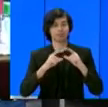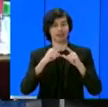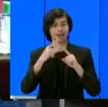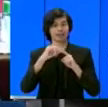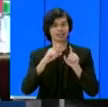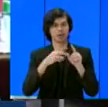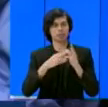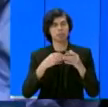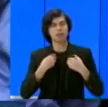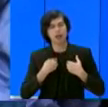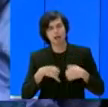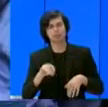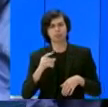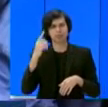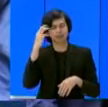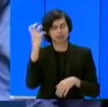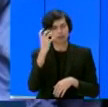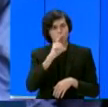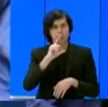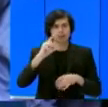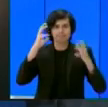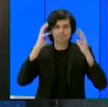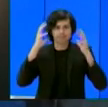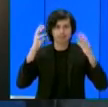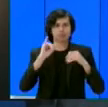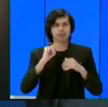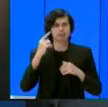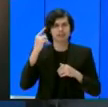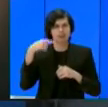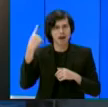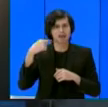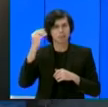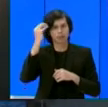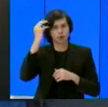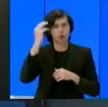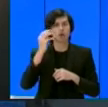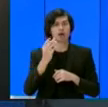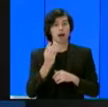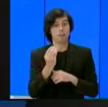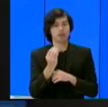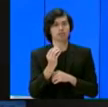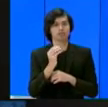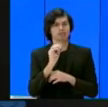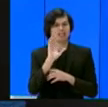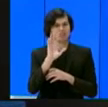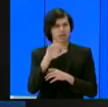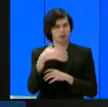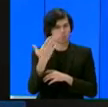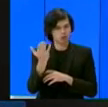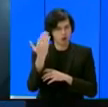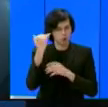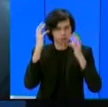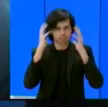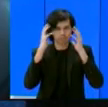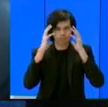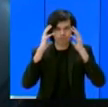Sartiem hanya bisa pasrah dengan rasa sakit luar biasa di bagian kepala yang kerap ia rasakan setiap harinya. Benjolan yang